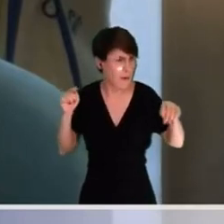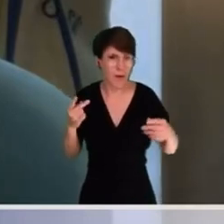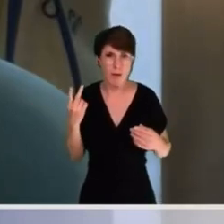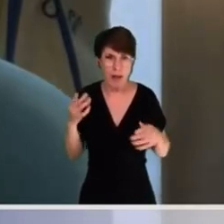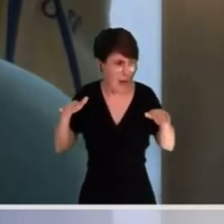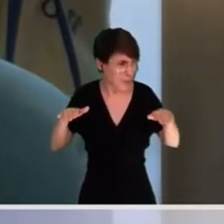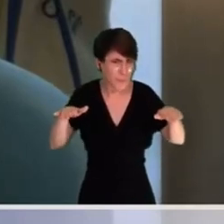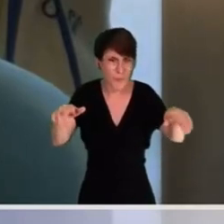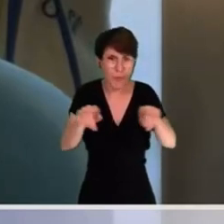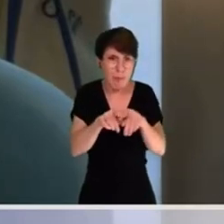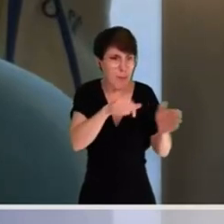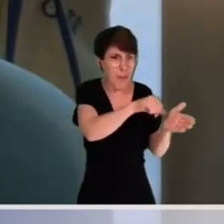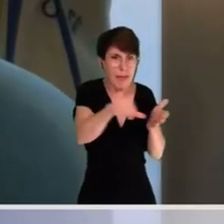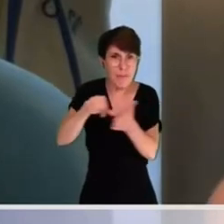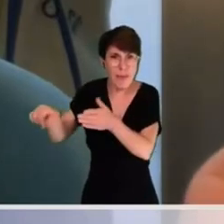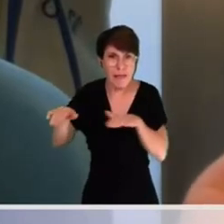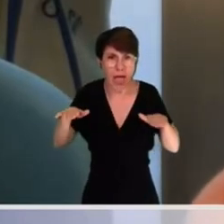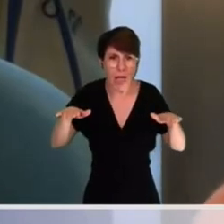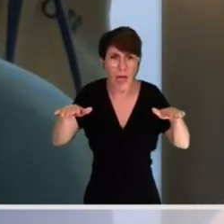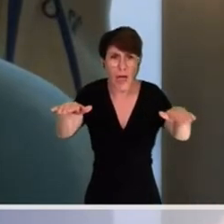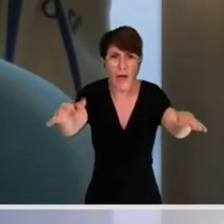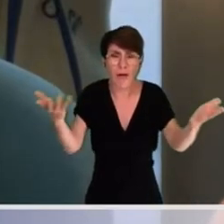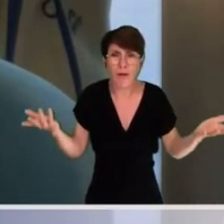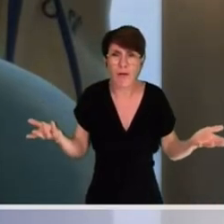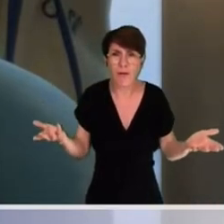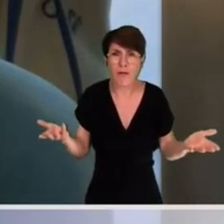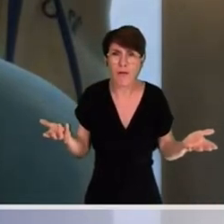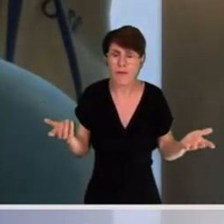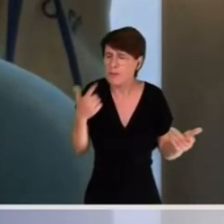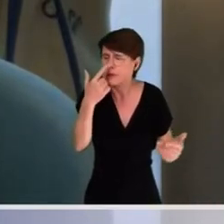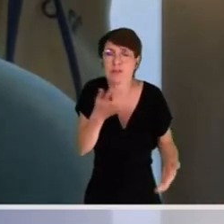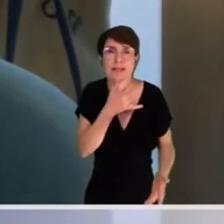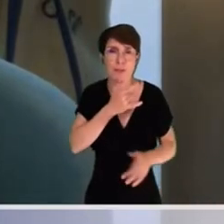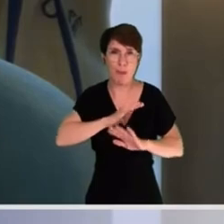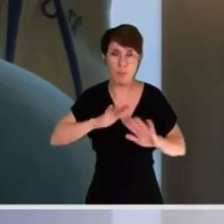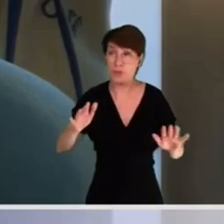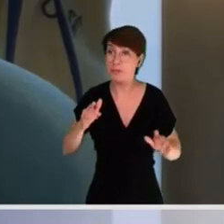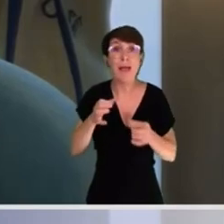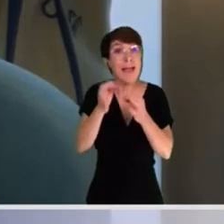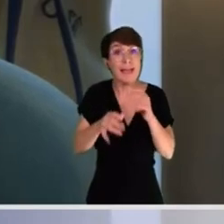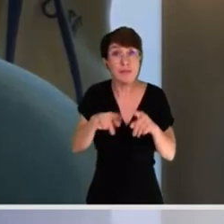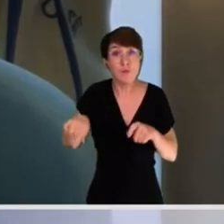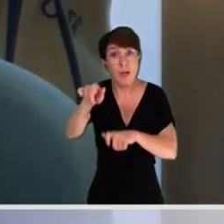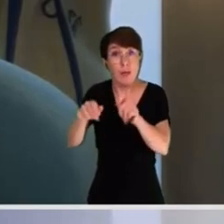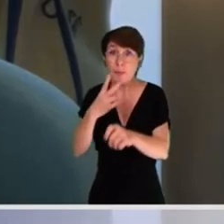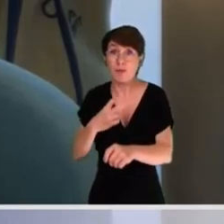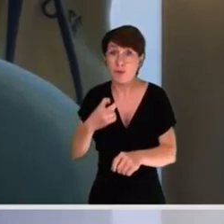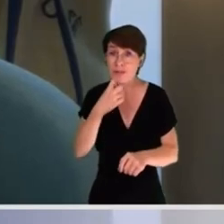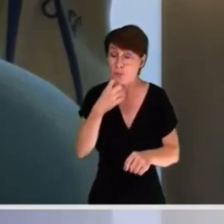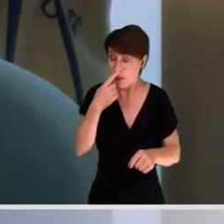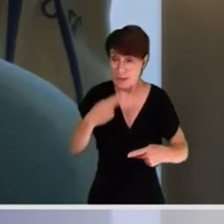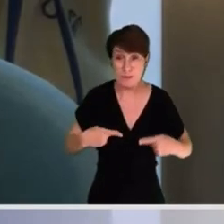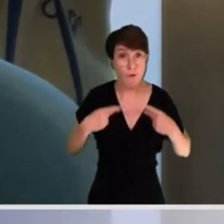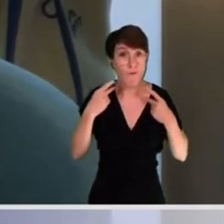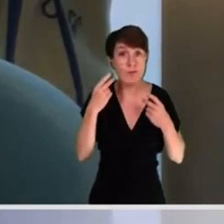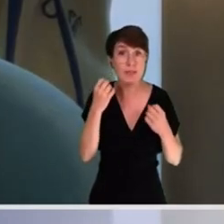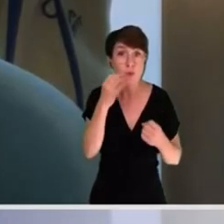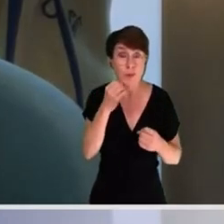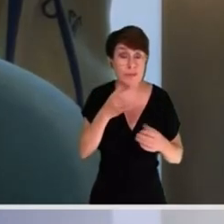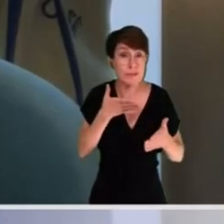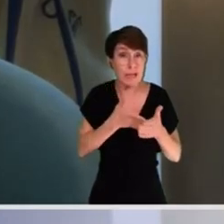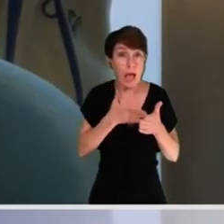à l'un et l'autre, des services partout, qui malheureusement rendent la vie du citoyen extrêmement compliquée et rendent